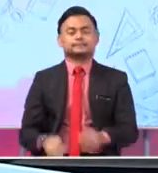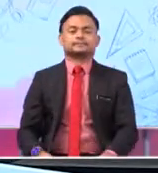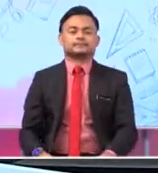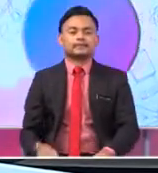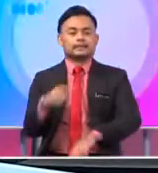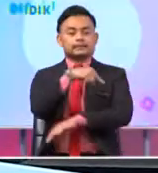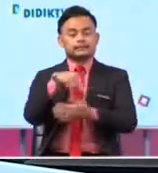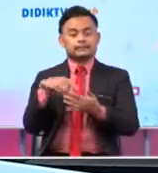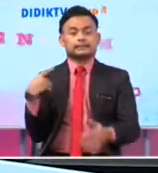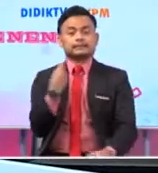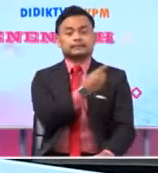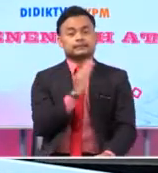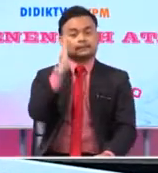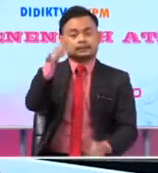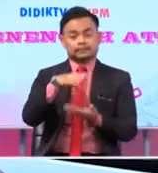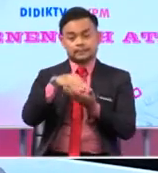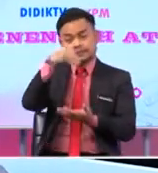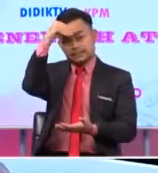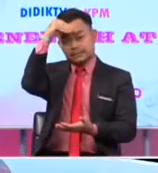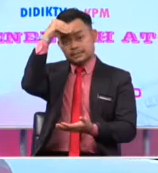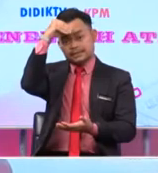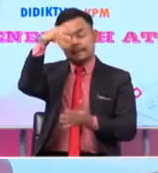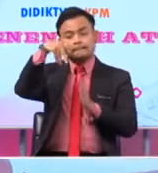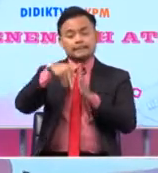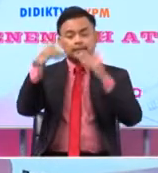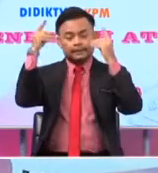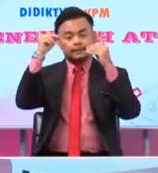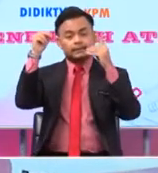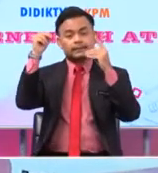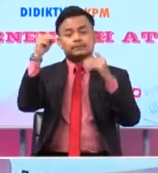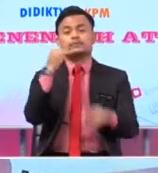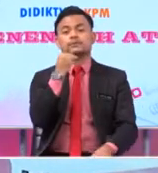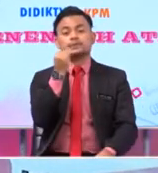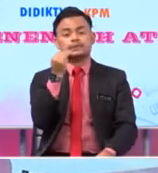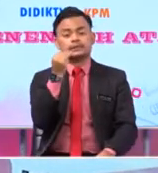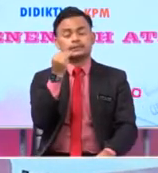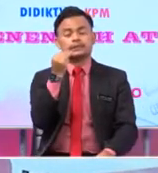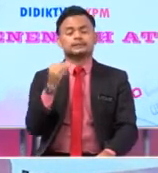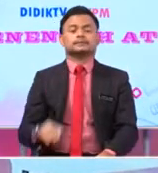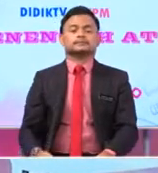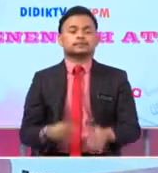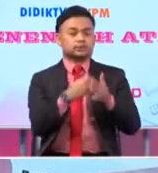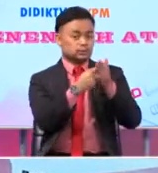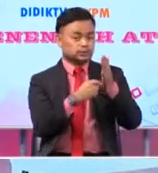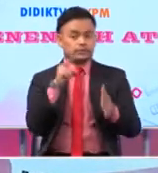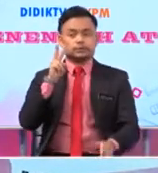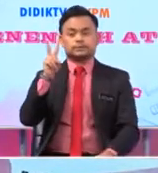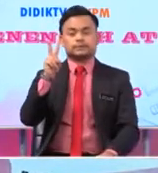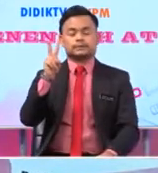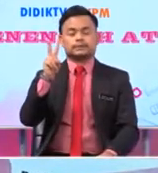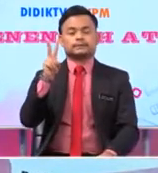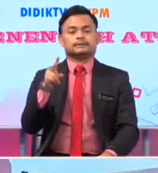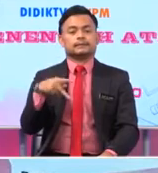Ahmad pelajaran pendidikan moral unit dua yaitu hiasan pribadi Mulia hias sendiri